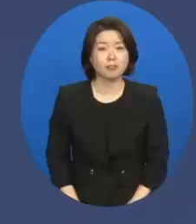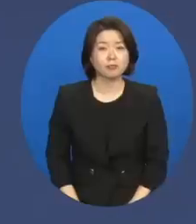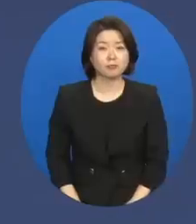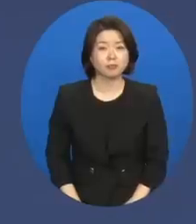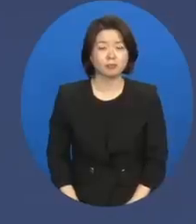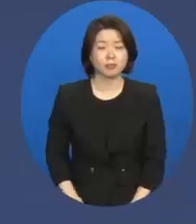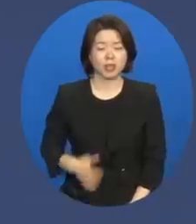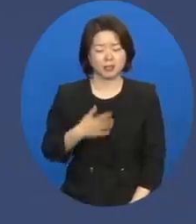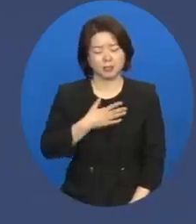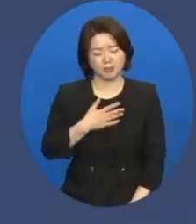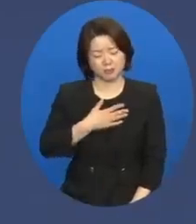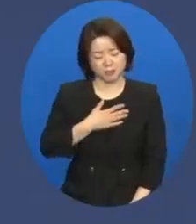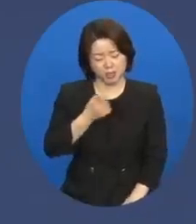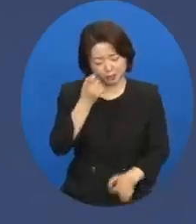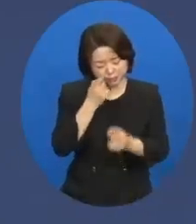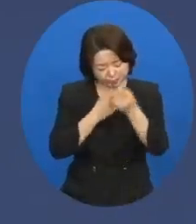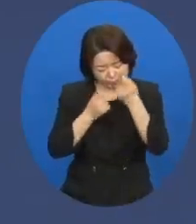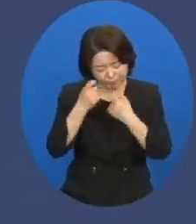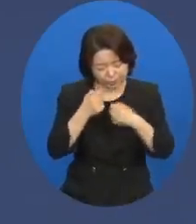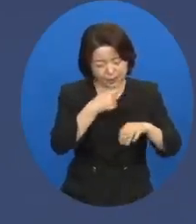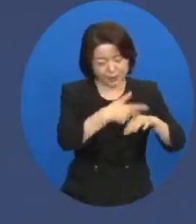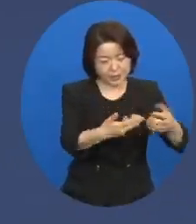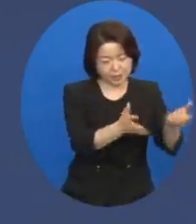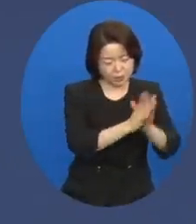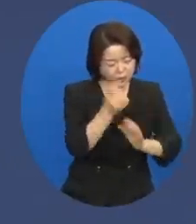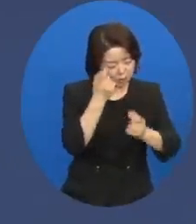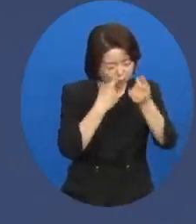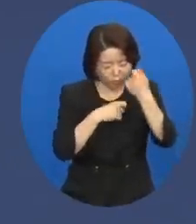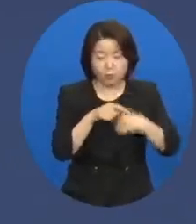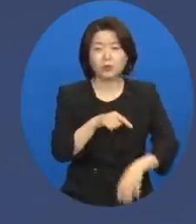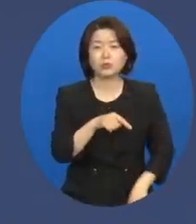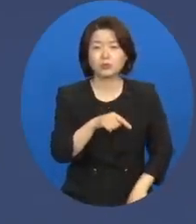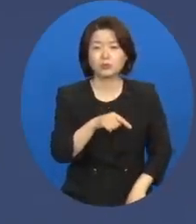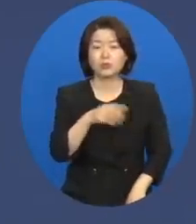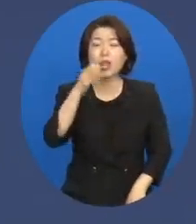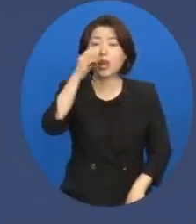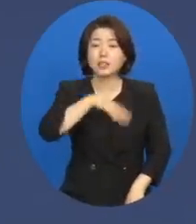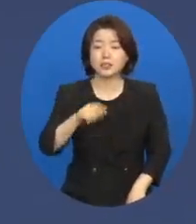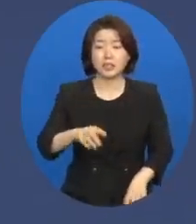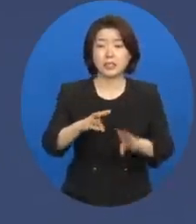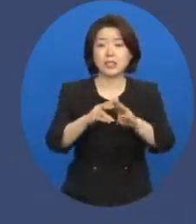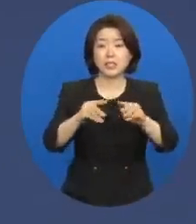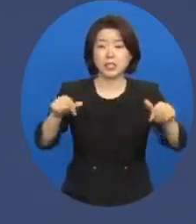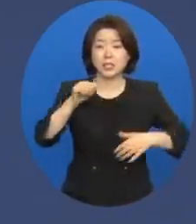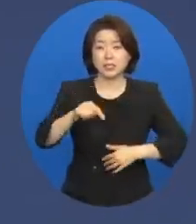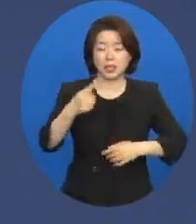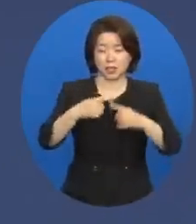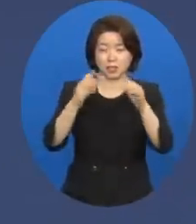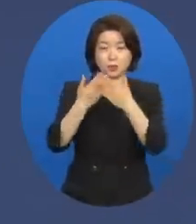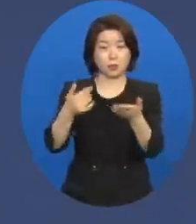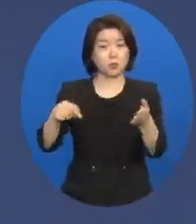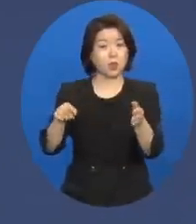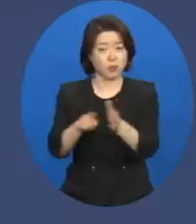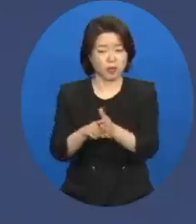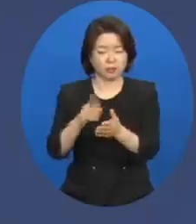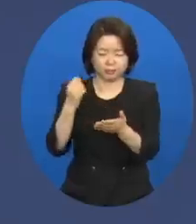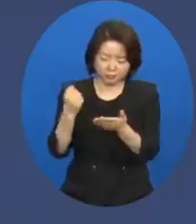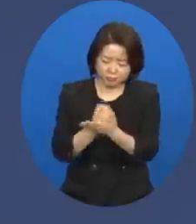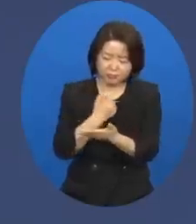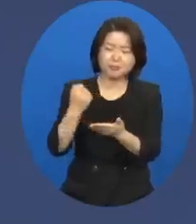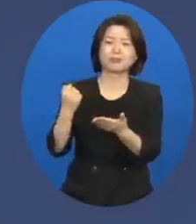자기 서름에 이 민족의 서름에 그저 이 땅에 교회를 위한